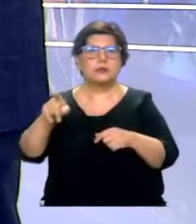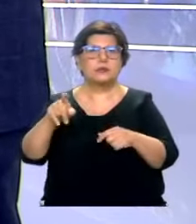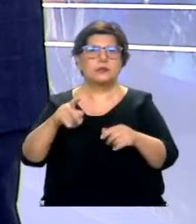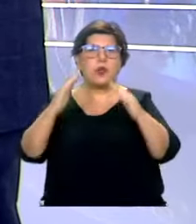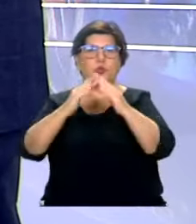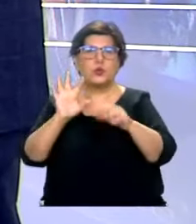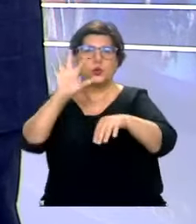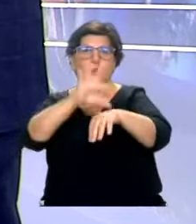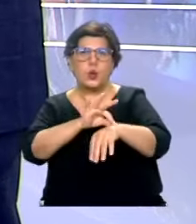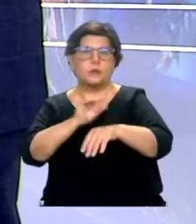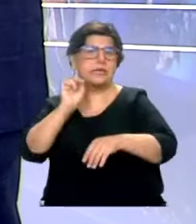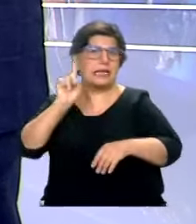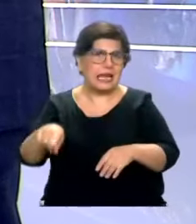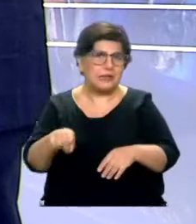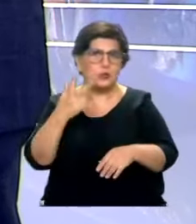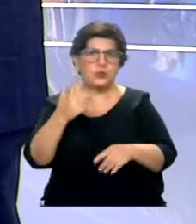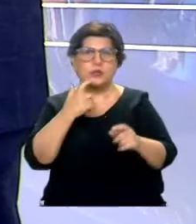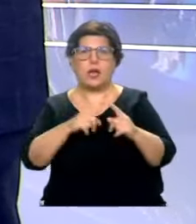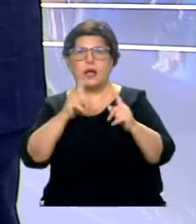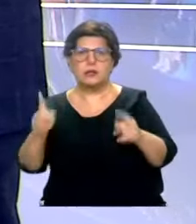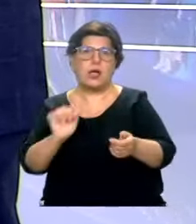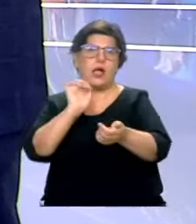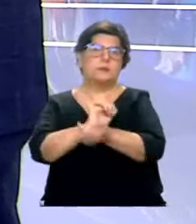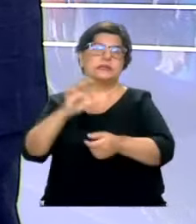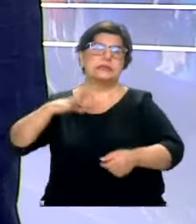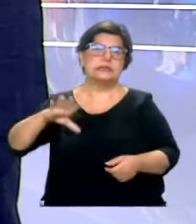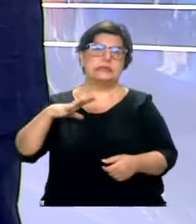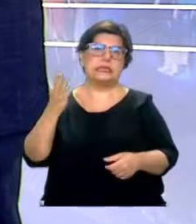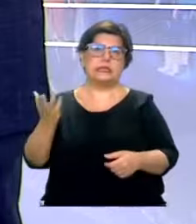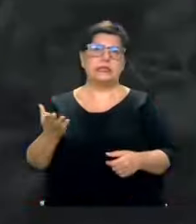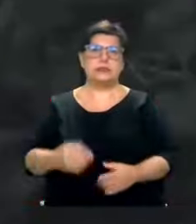konut dokunulmazlığını ihlalden 3 yıla kadar hapsini istedi.